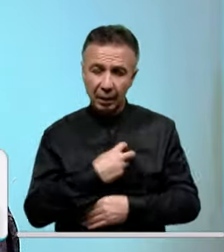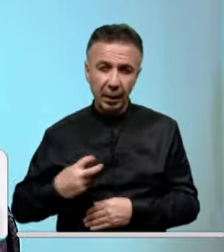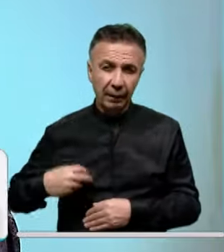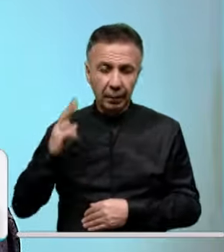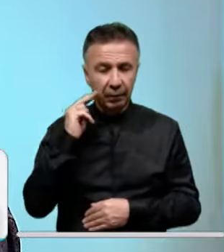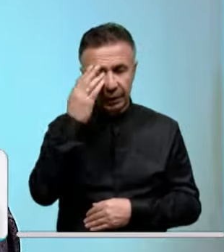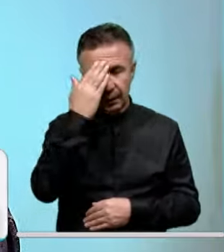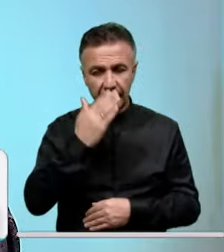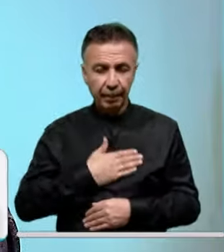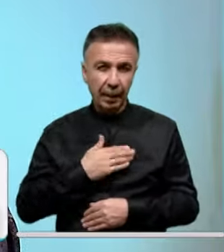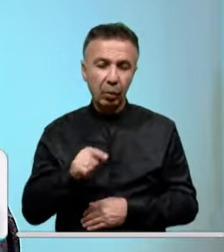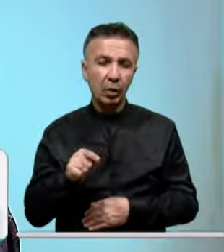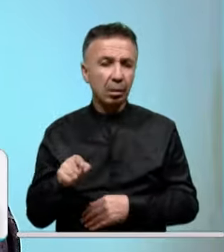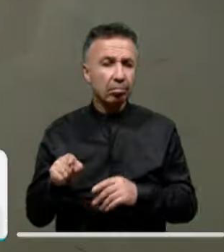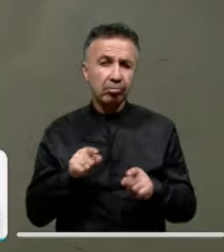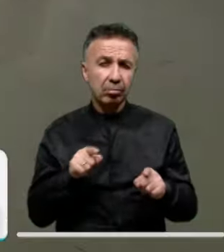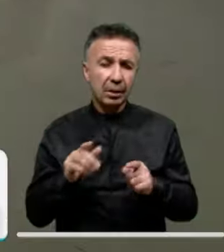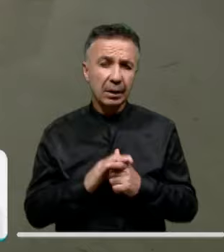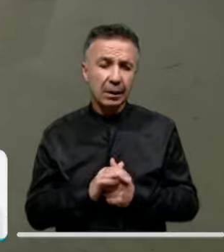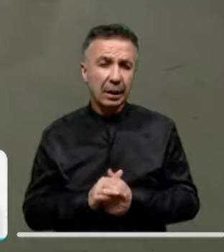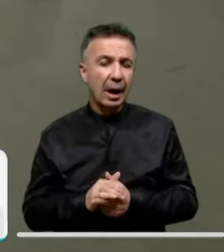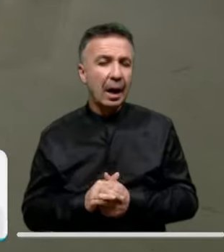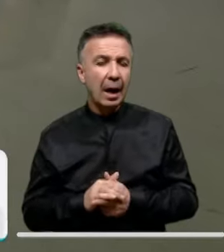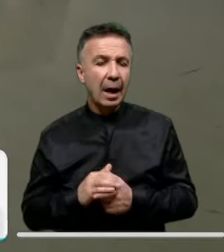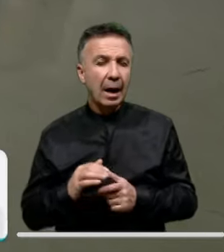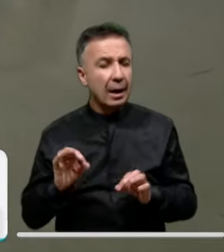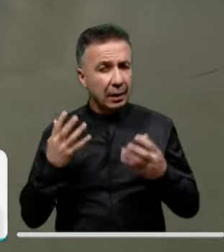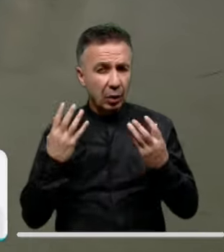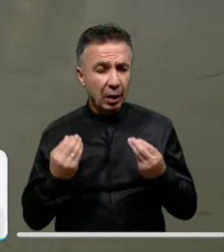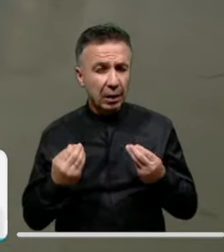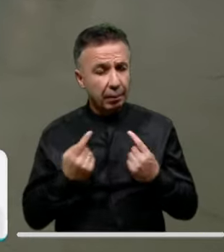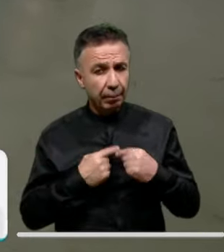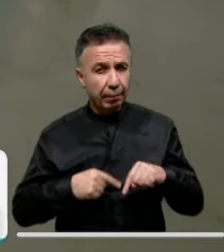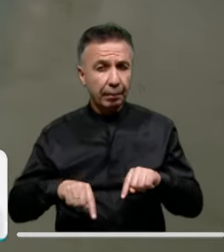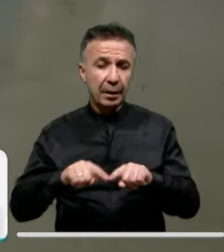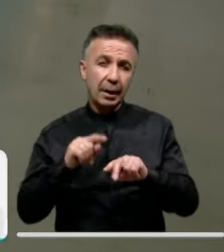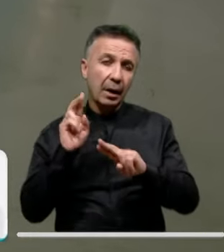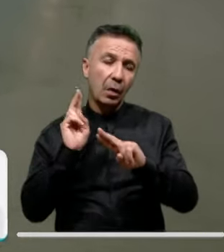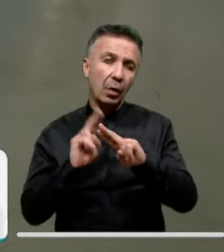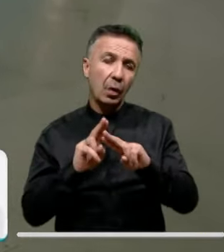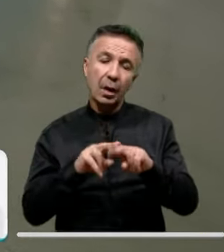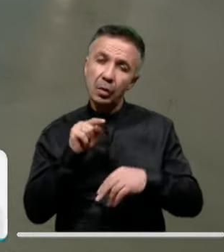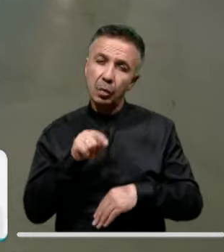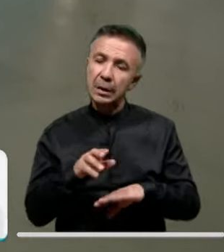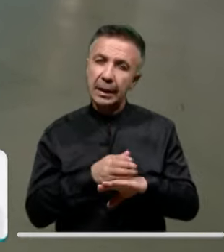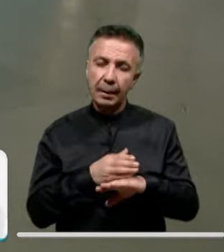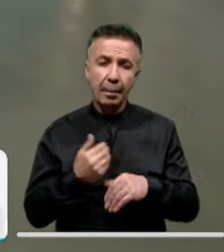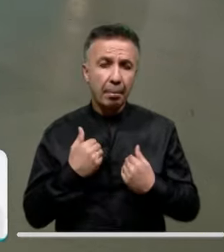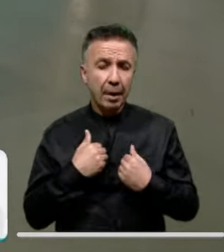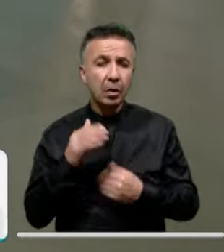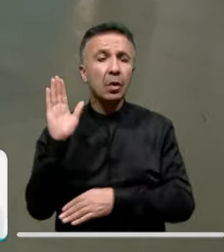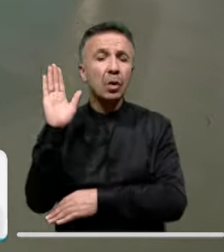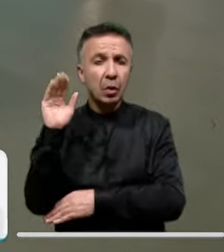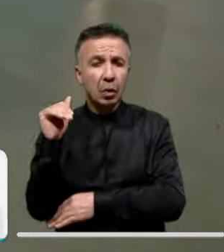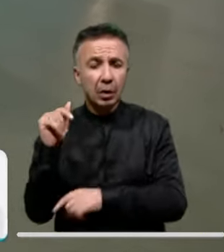Vesselam bunun hangi formda nasıl yapılacağını bize öğretiyor. Bundan dolayı ben